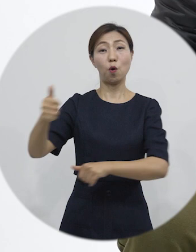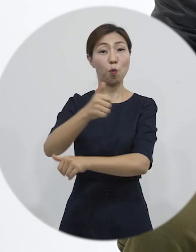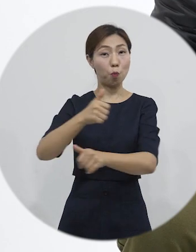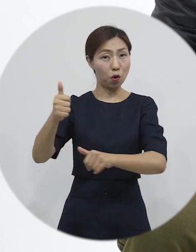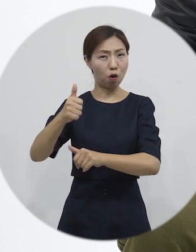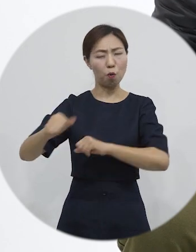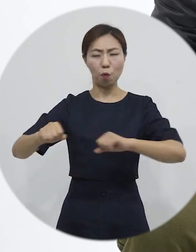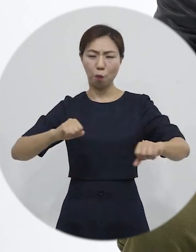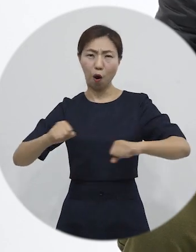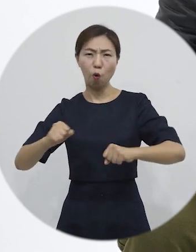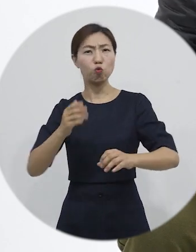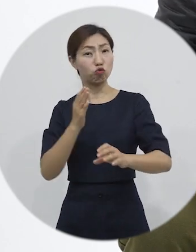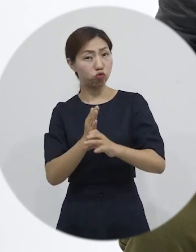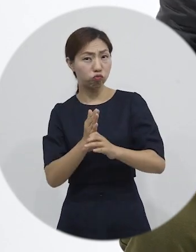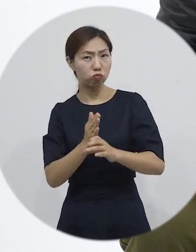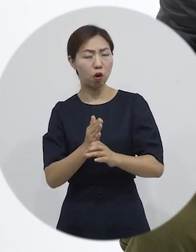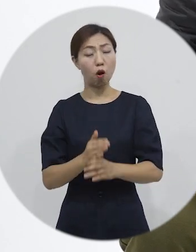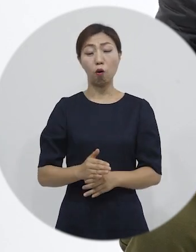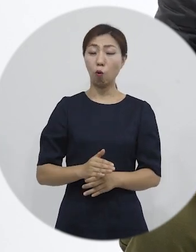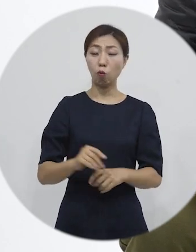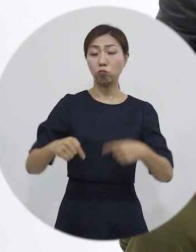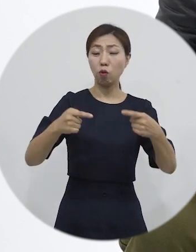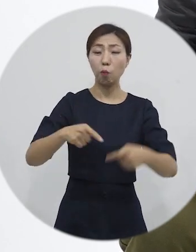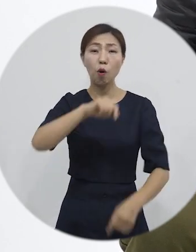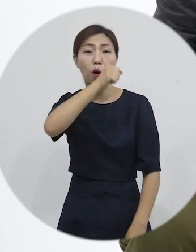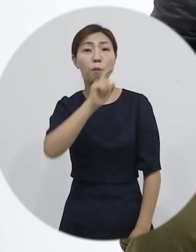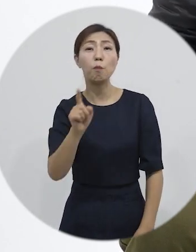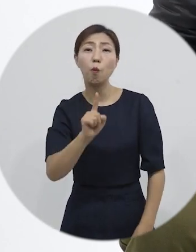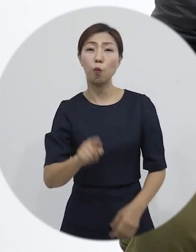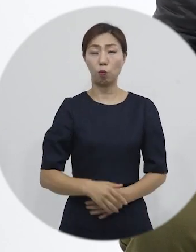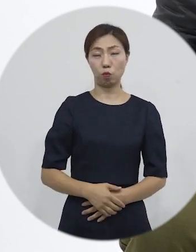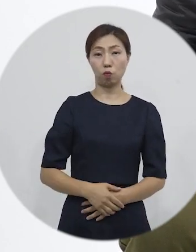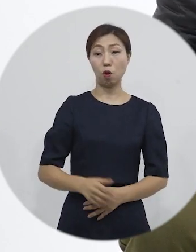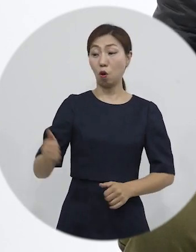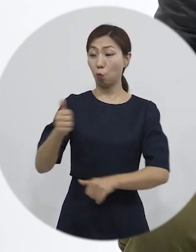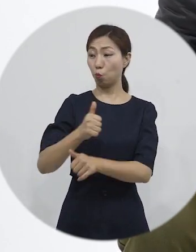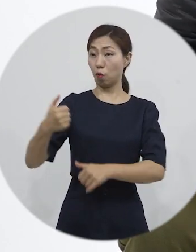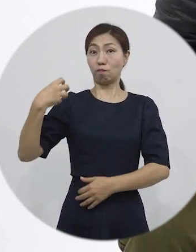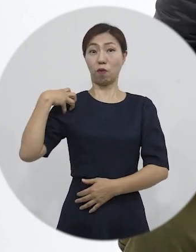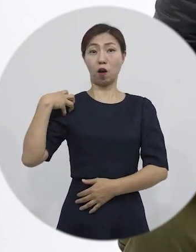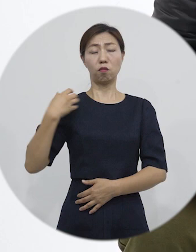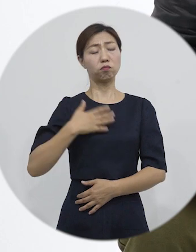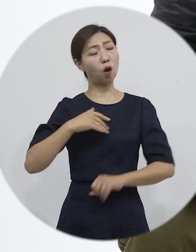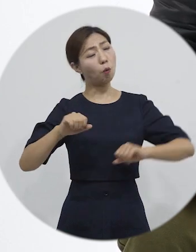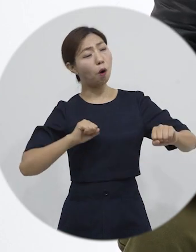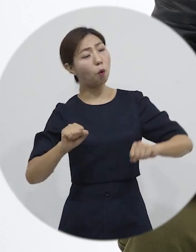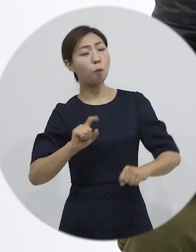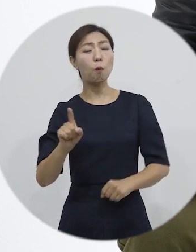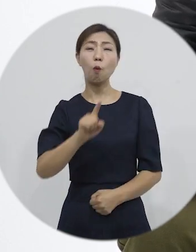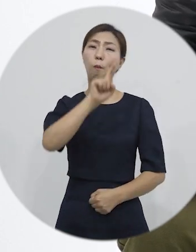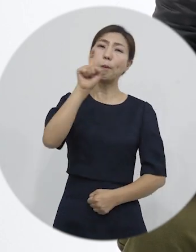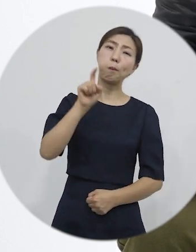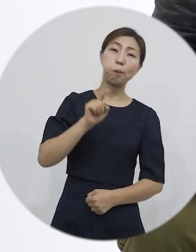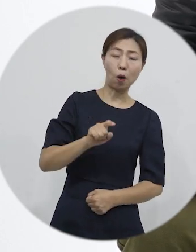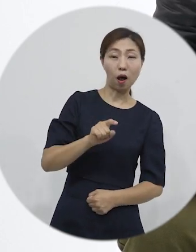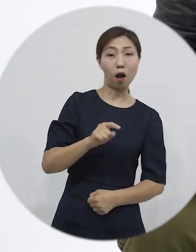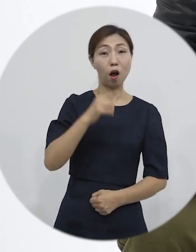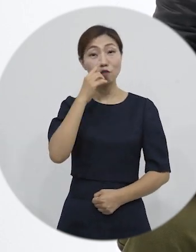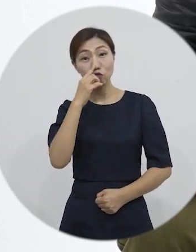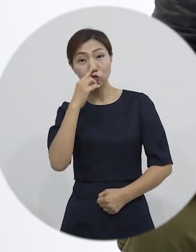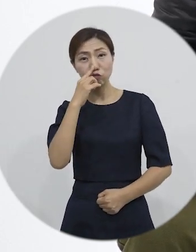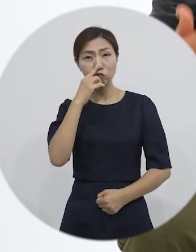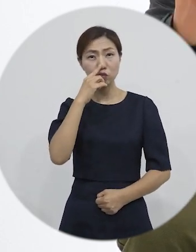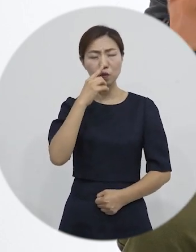활동하시는 분들 중에서 도대체 참여예산제가 뭐야? 혹은 내가 참여예산위원인데 내가 무엇을 할 수 있지? 라고 하는 것이